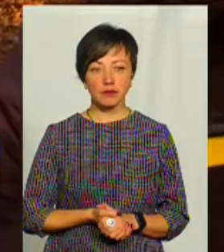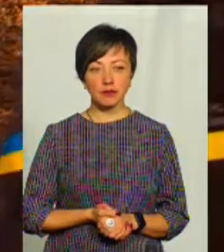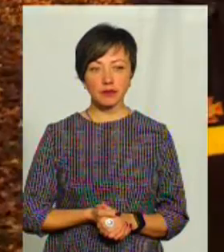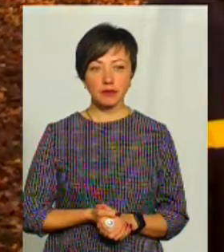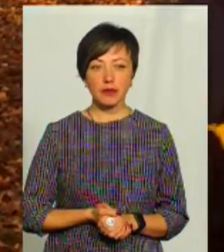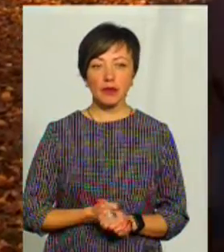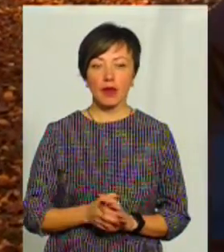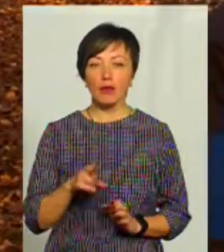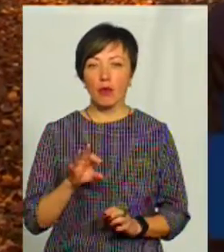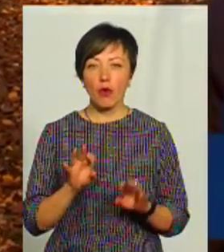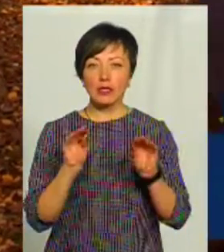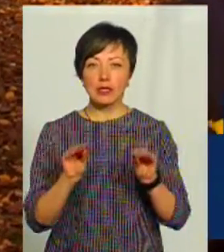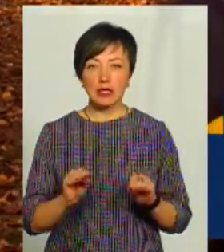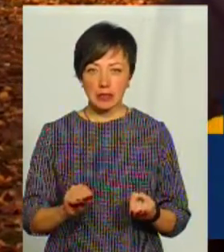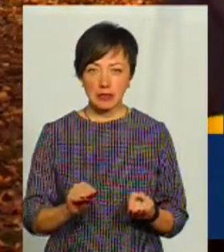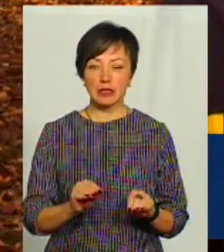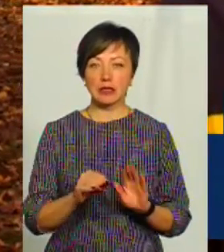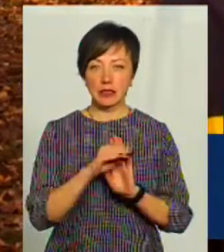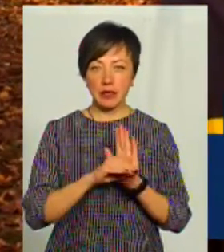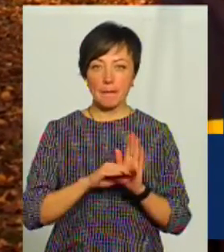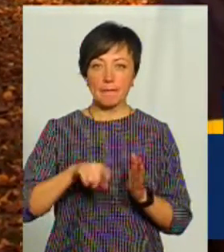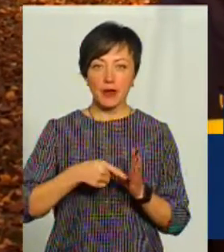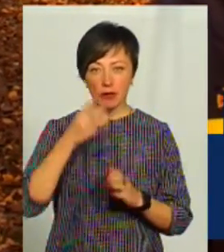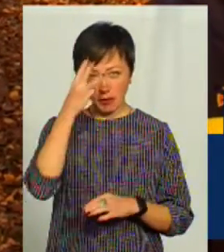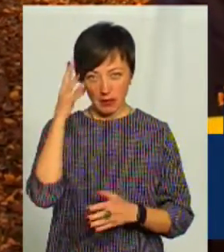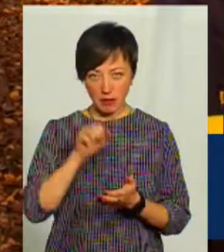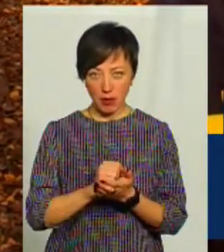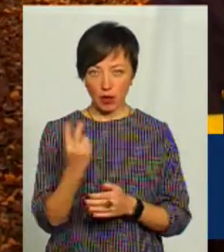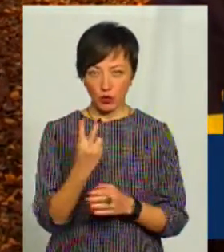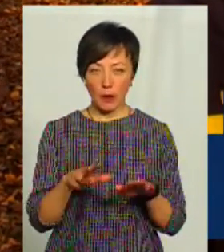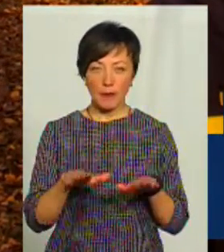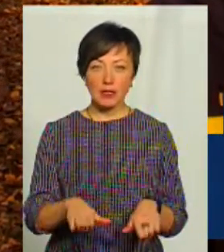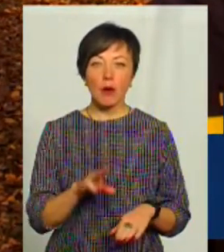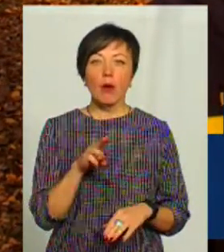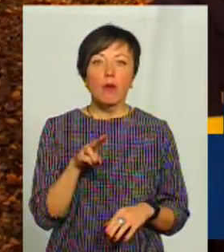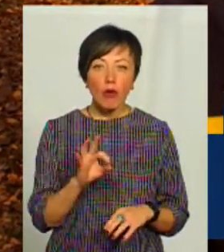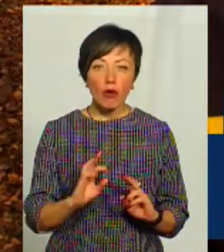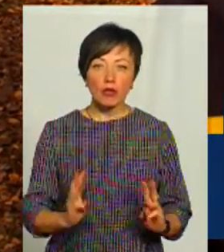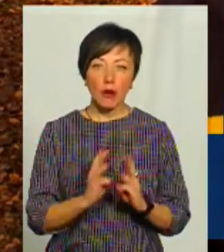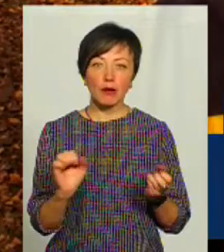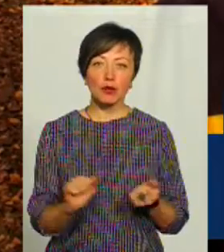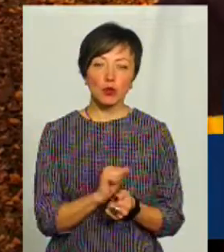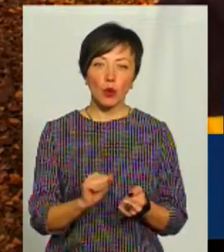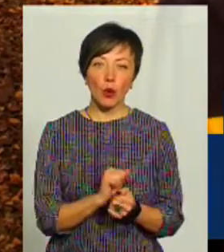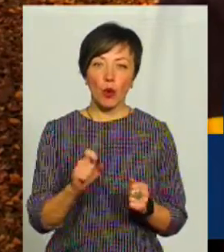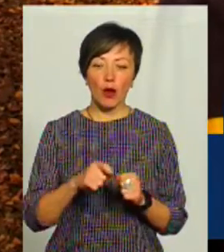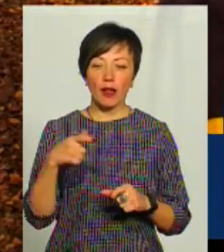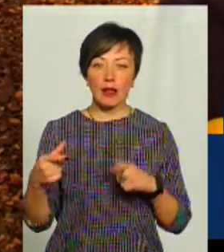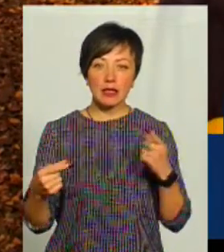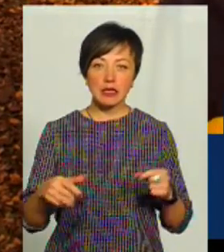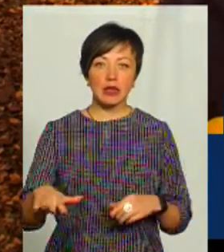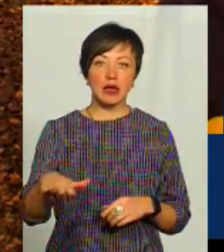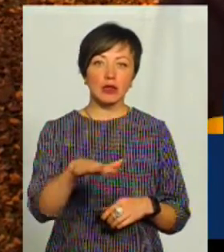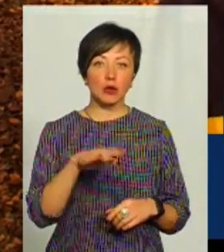По статистиці місто Хмельницький займає друге місце по спалюванню сухого листя на